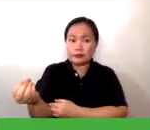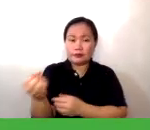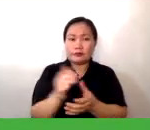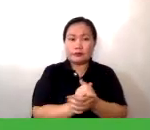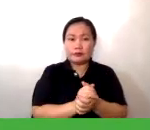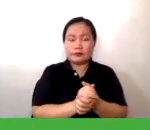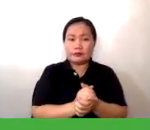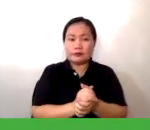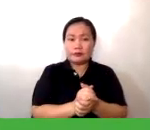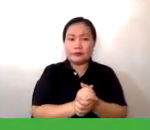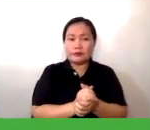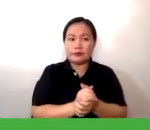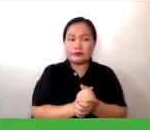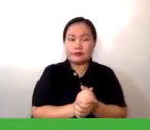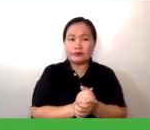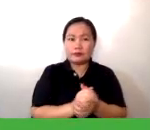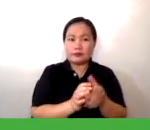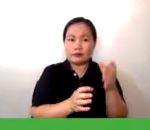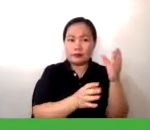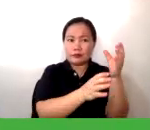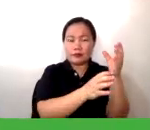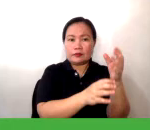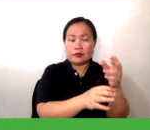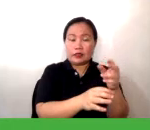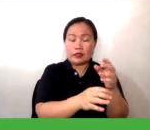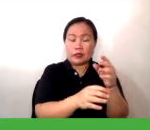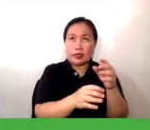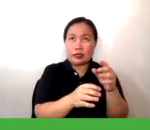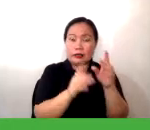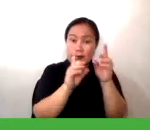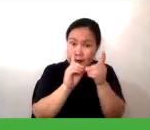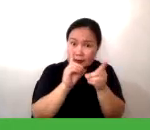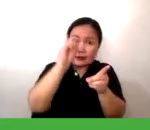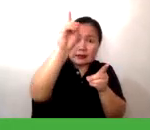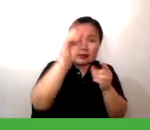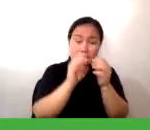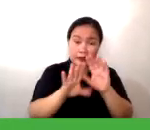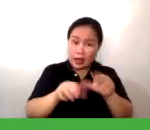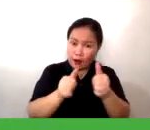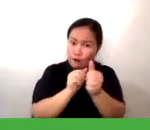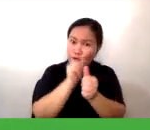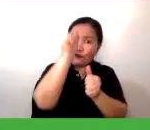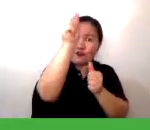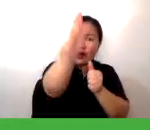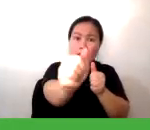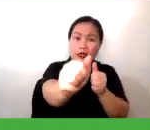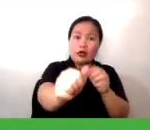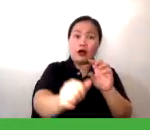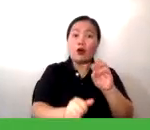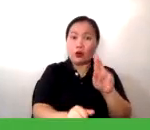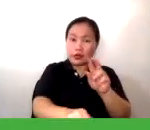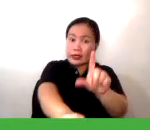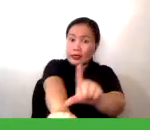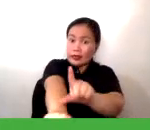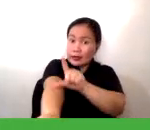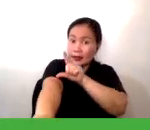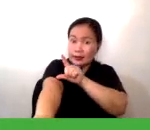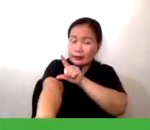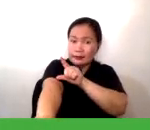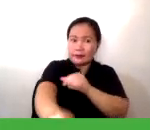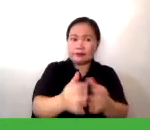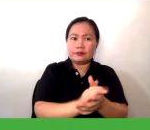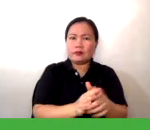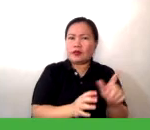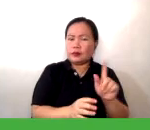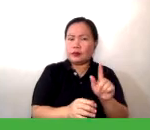natin, ang kinukuha natin dito ay yung distance or yung length ng isang object. Okay? So, ano